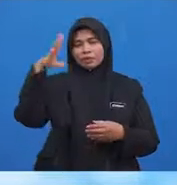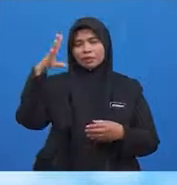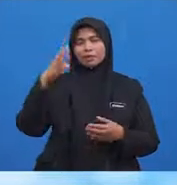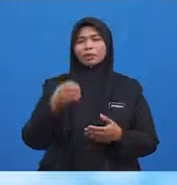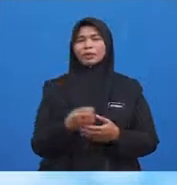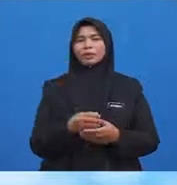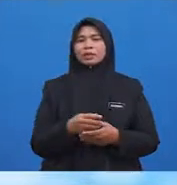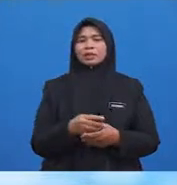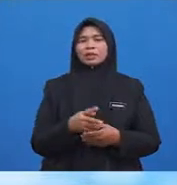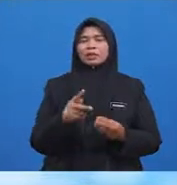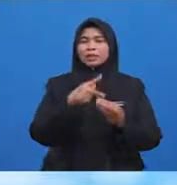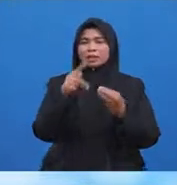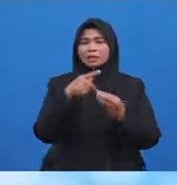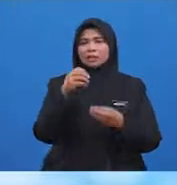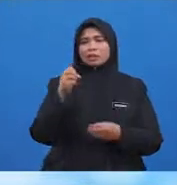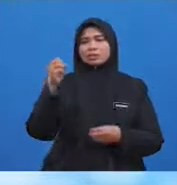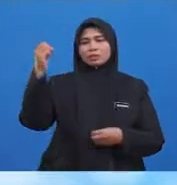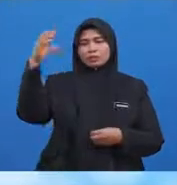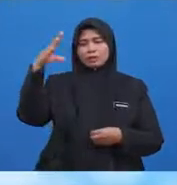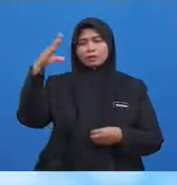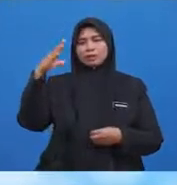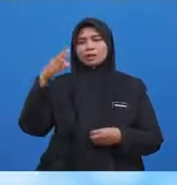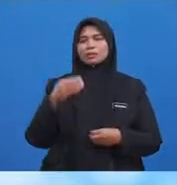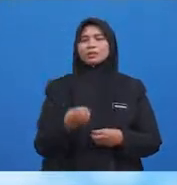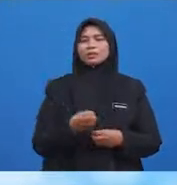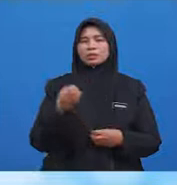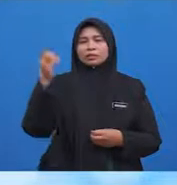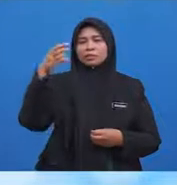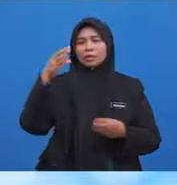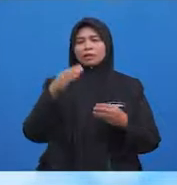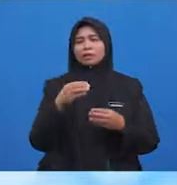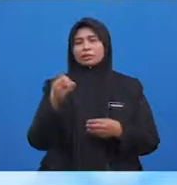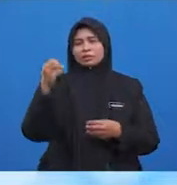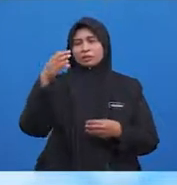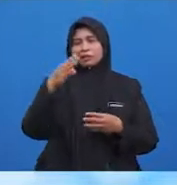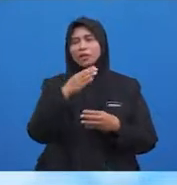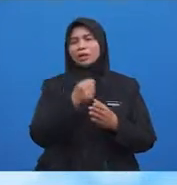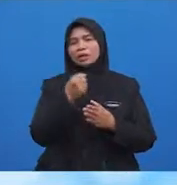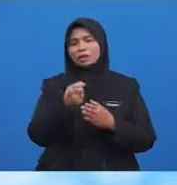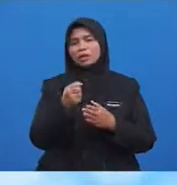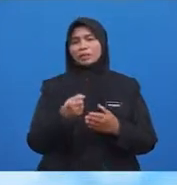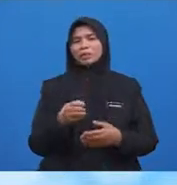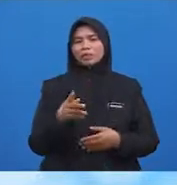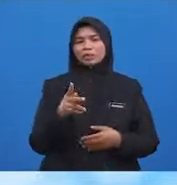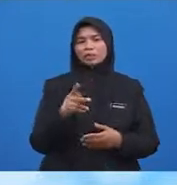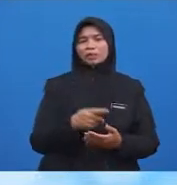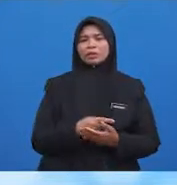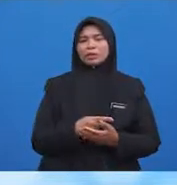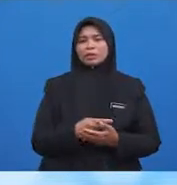kita Surya Semarak Suriah atau prominent